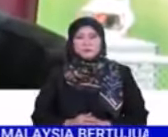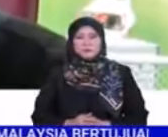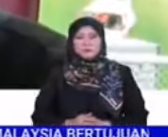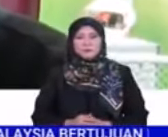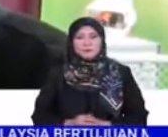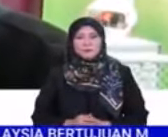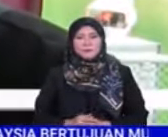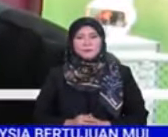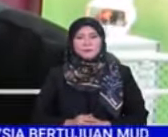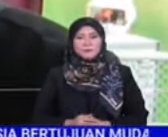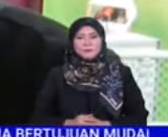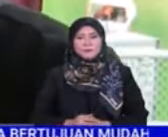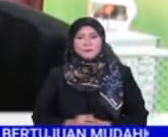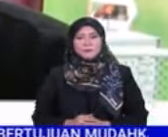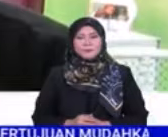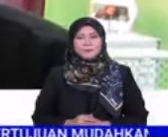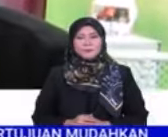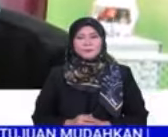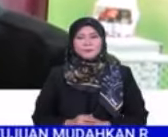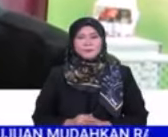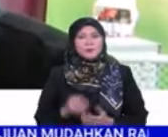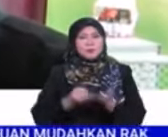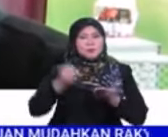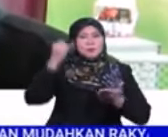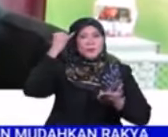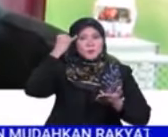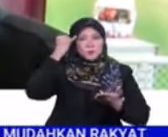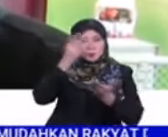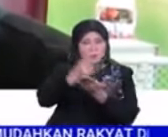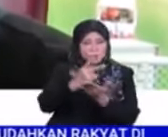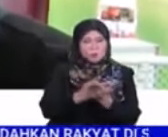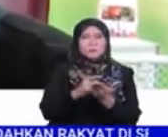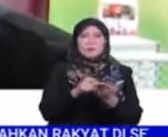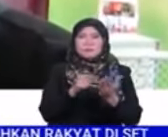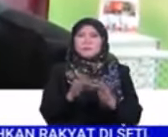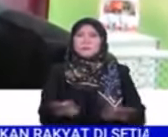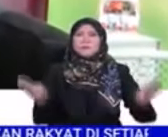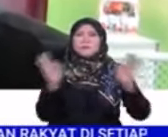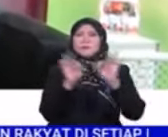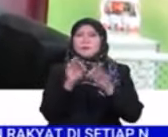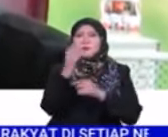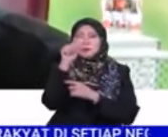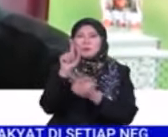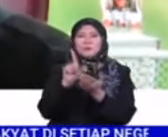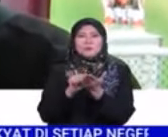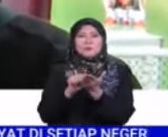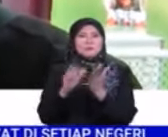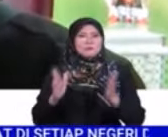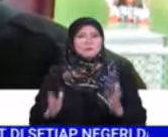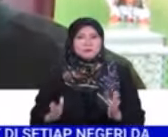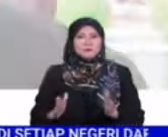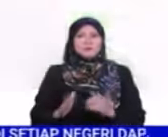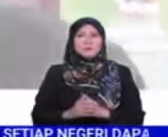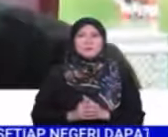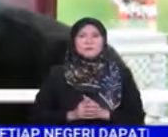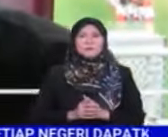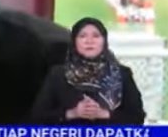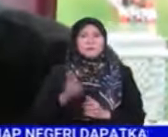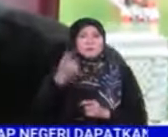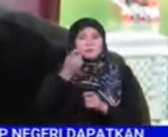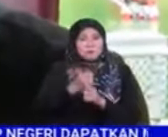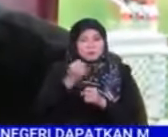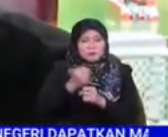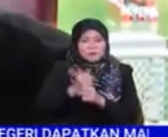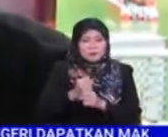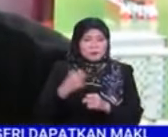Dan saya rasa ilmu macam ini penting untuk media sebab kita semua kita tak tahu setiap tugas yang